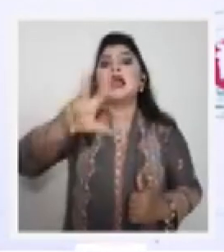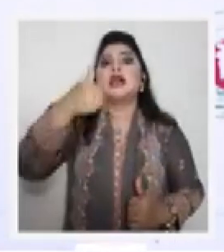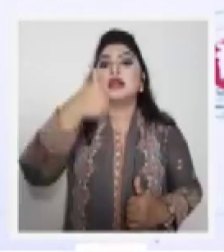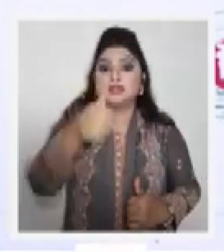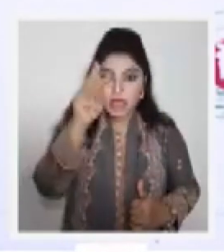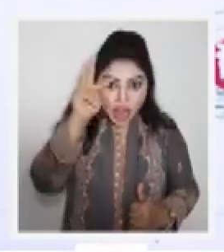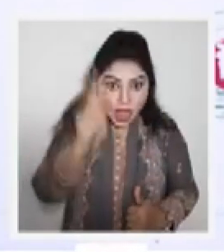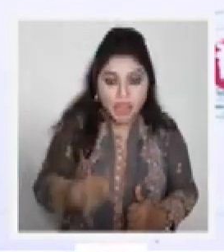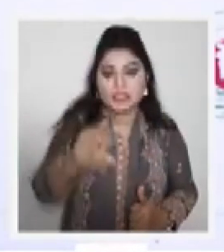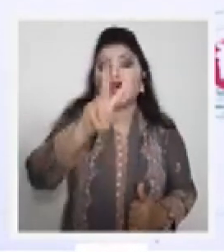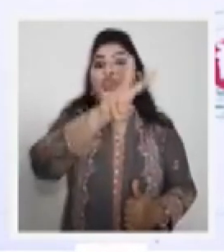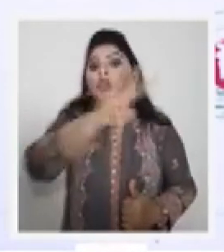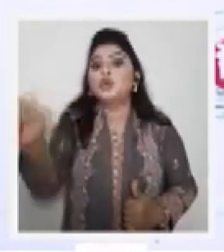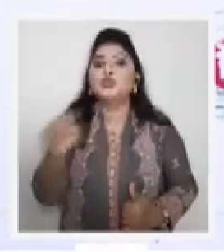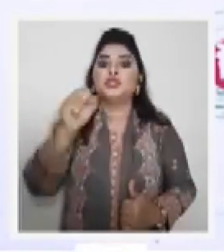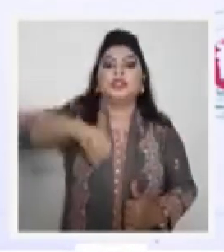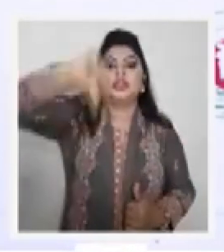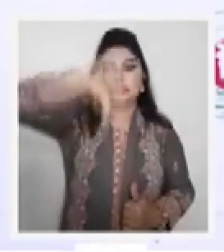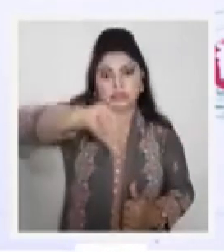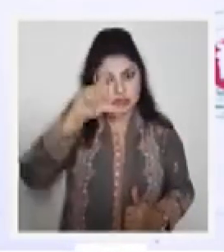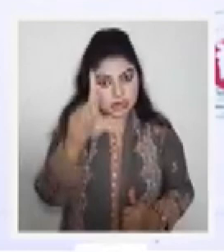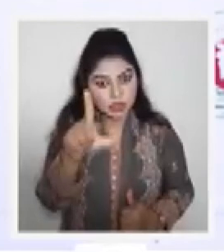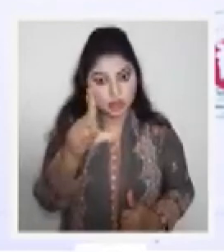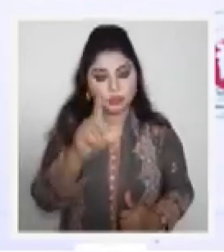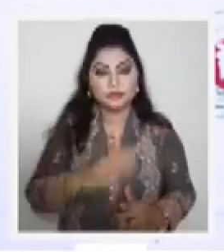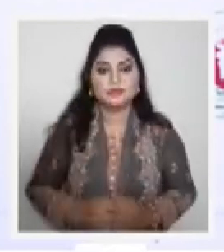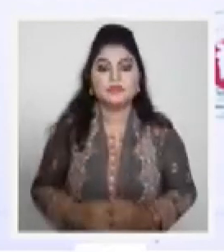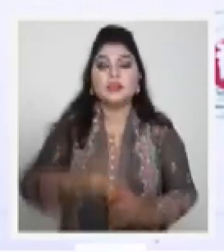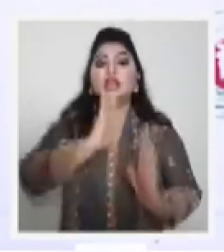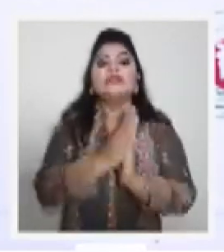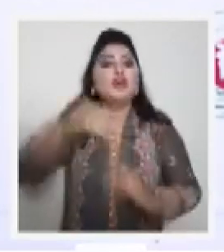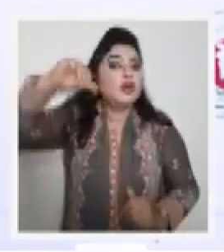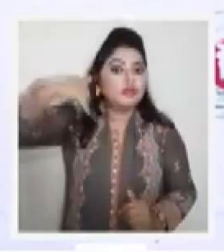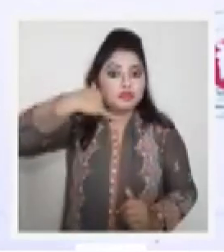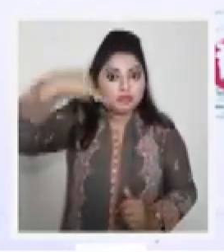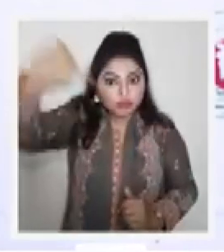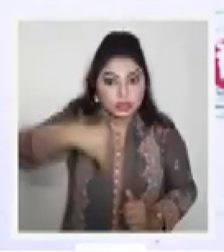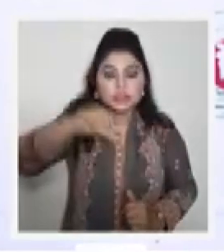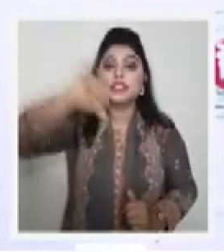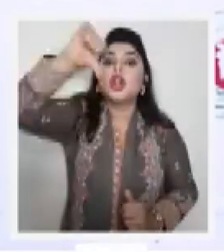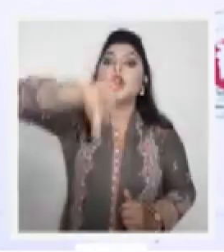74,15,322টি। 333 এই হট নাম্বারে 24 ঘন্টায় ফোন গ্রহণ করা হয়েছে